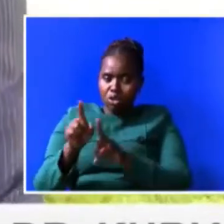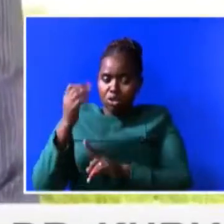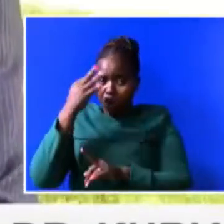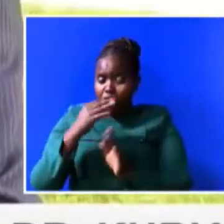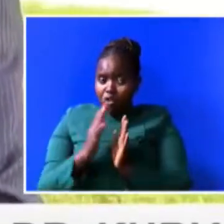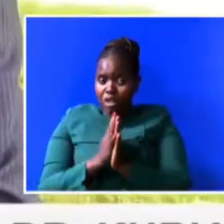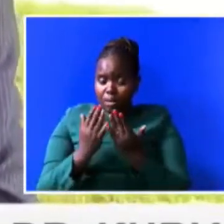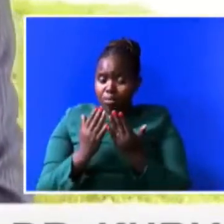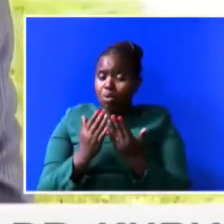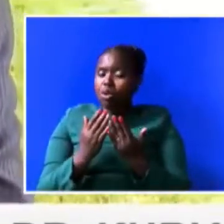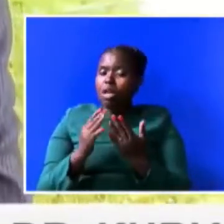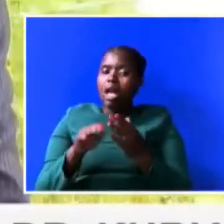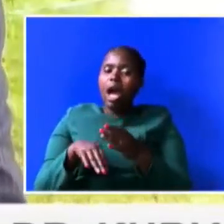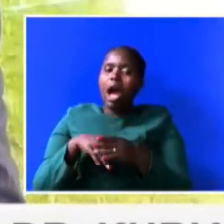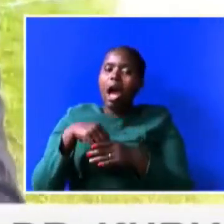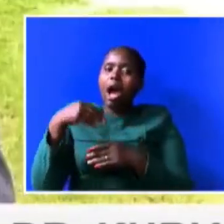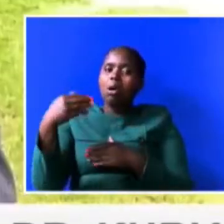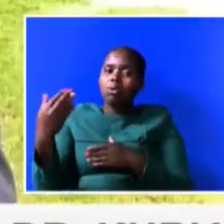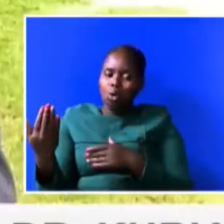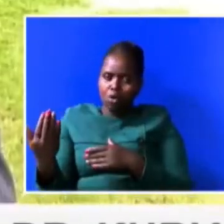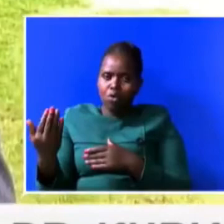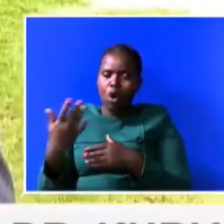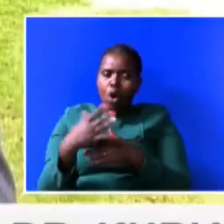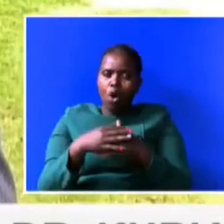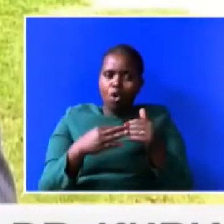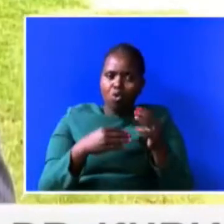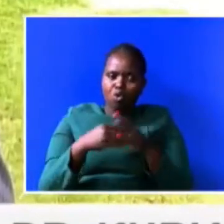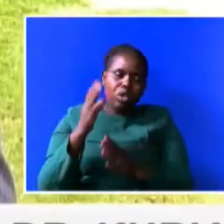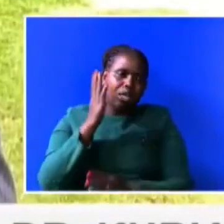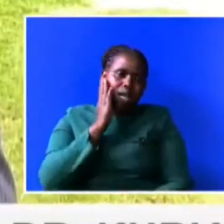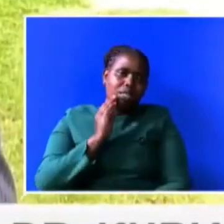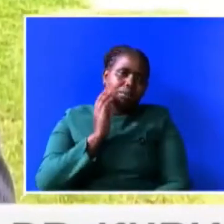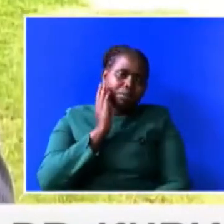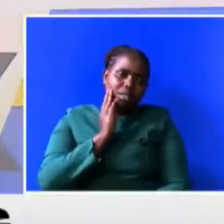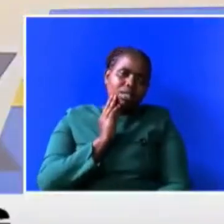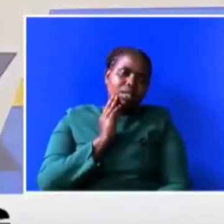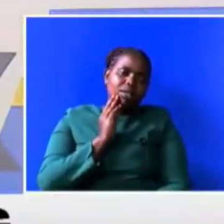is out of all this experience of my ministry that's come.